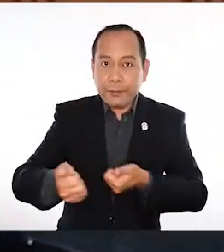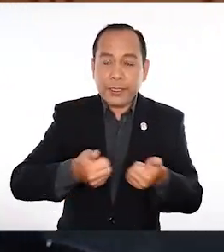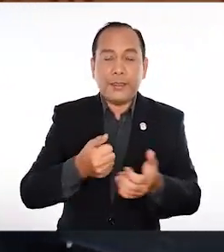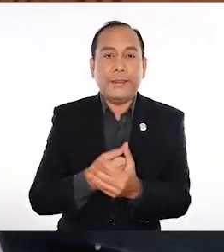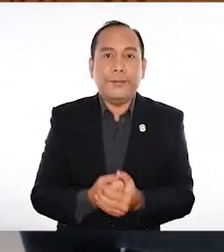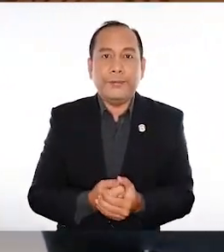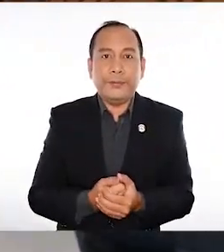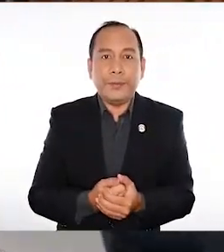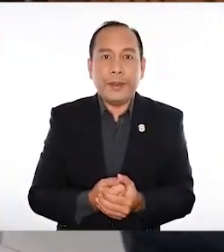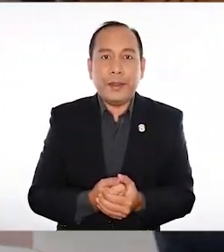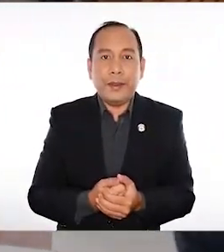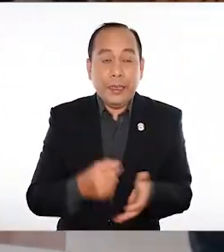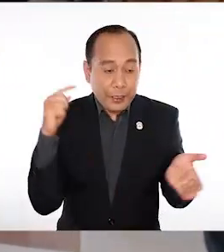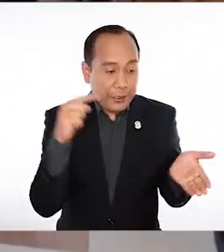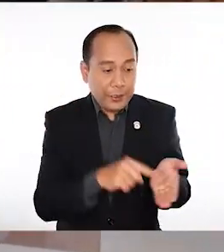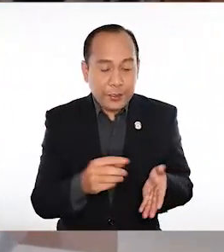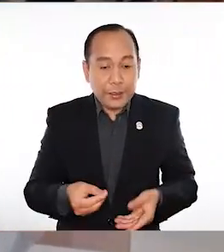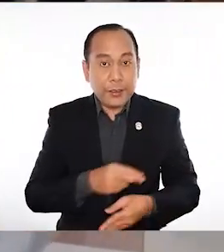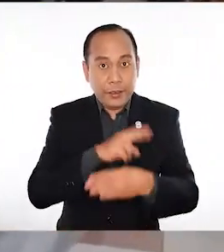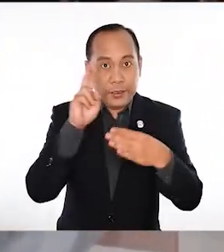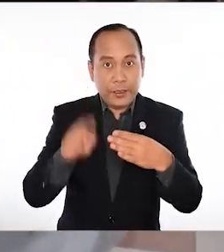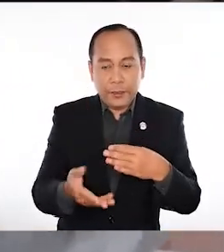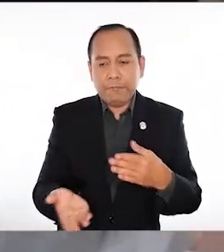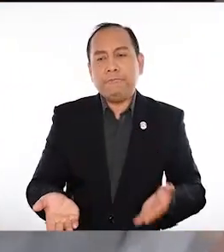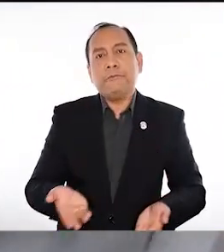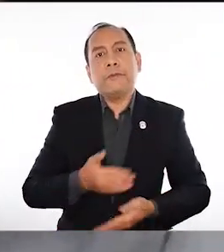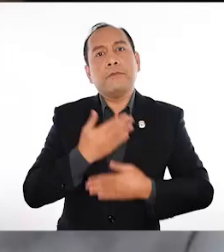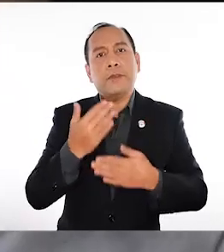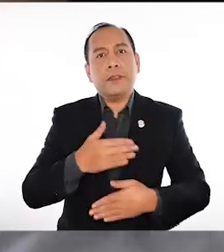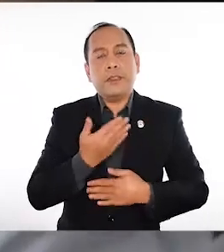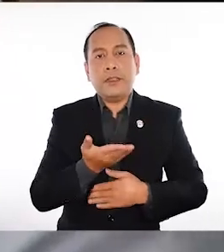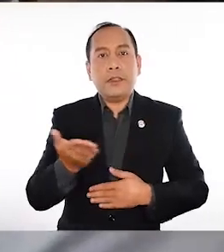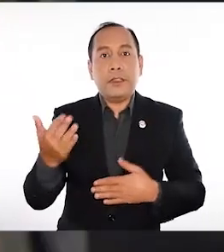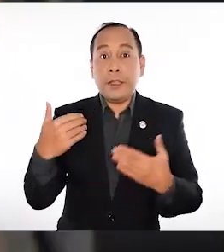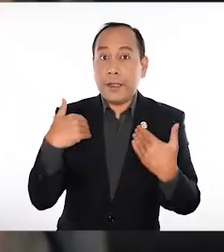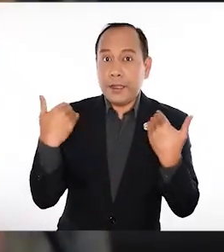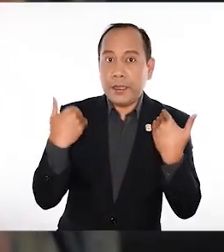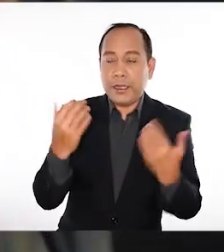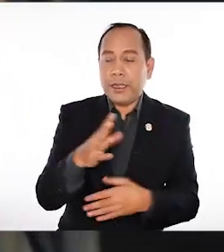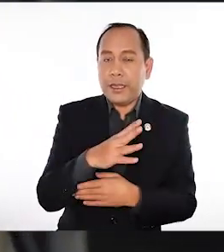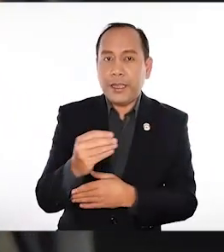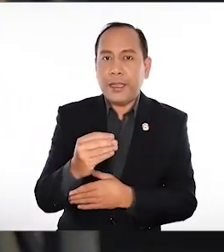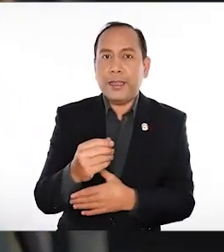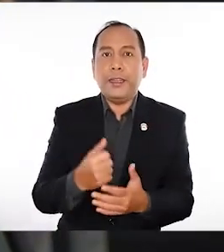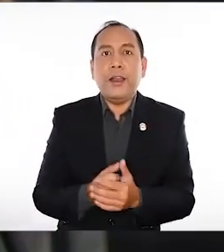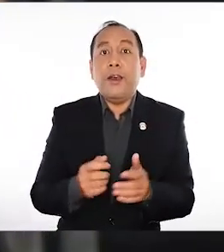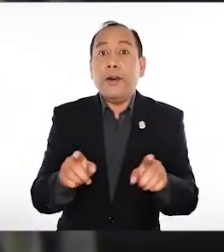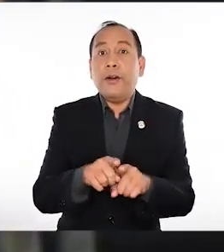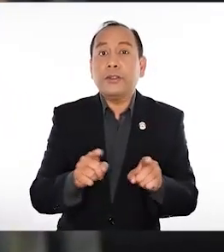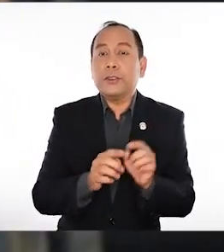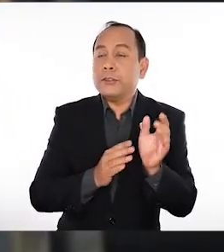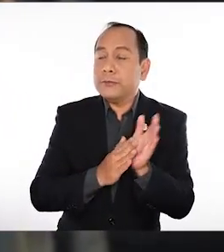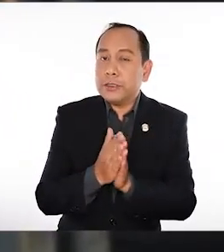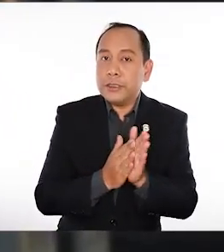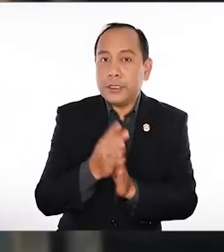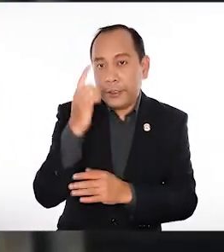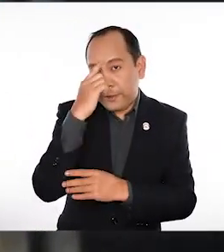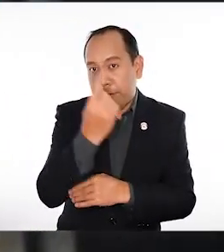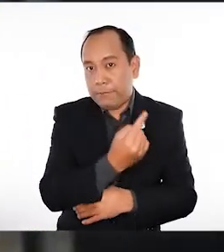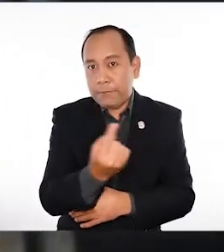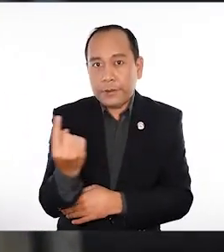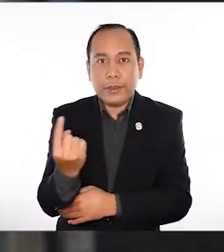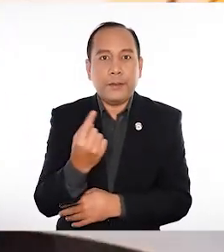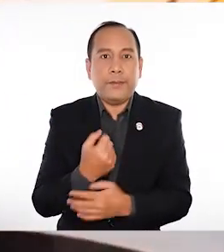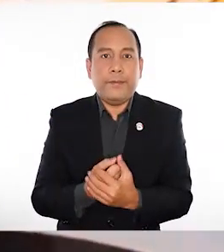pamamahala. Ito ay nakapagdudulot ng kasiyahan sa mga kabataan at ng iba yung kasiglahan sa bawat isa